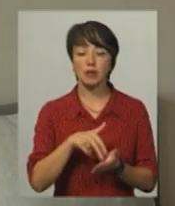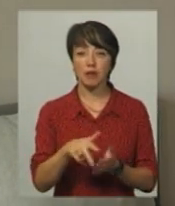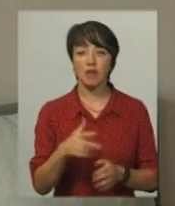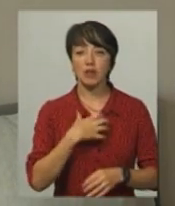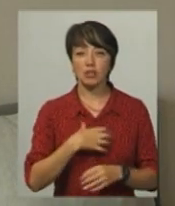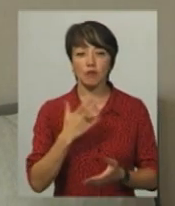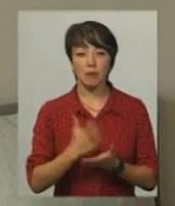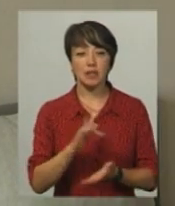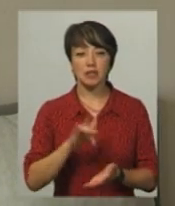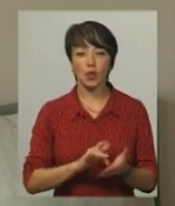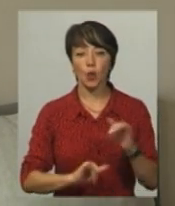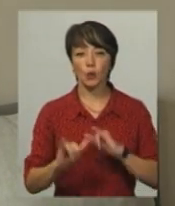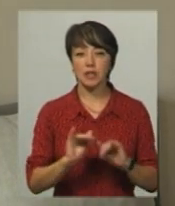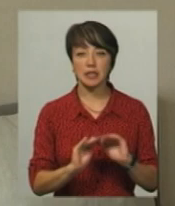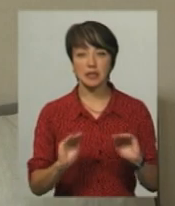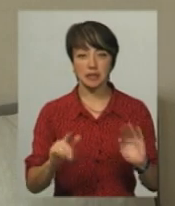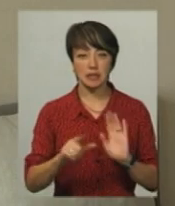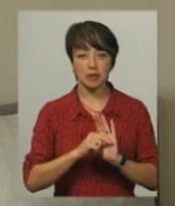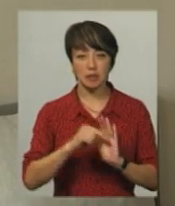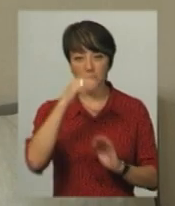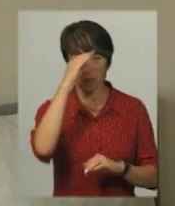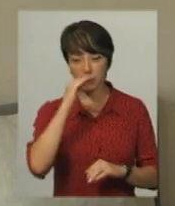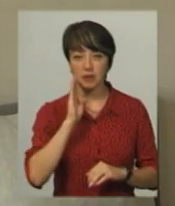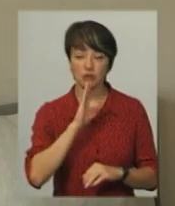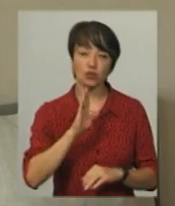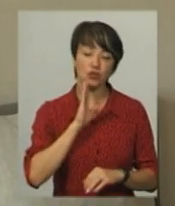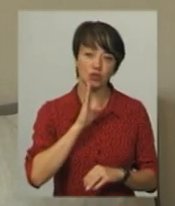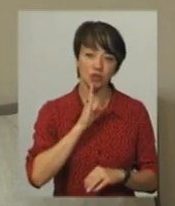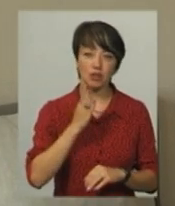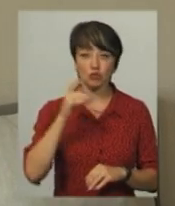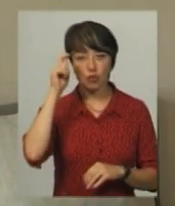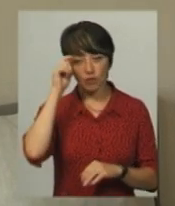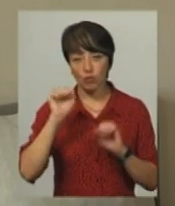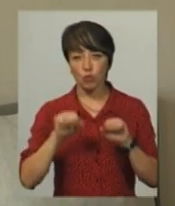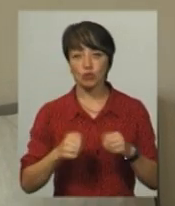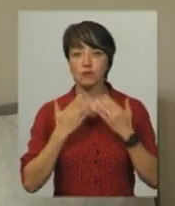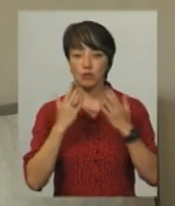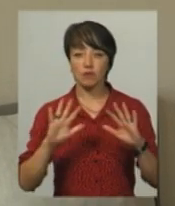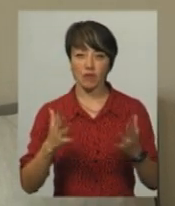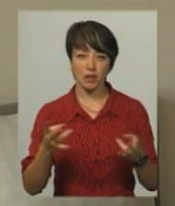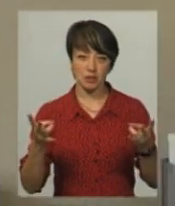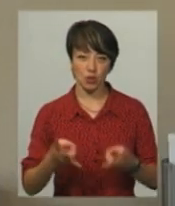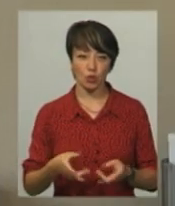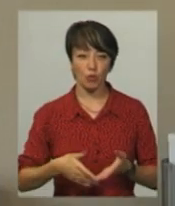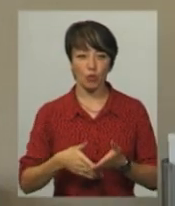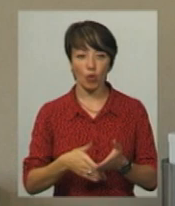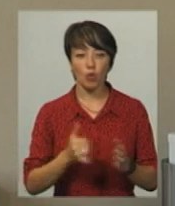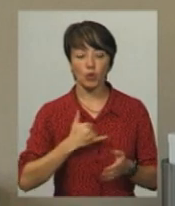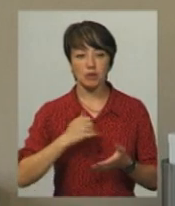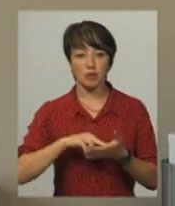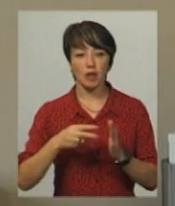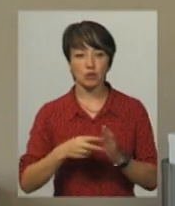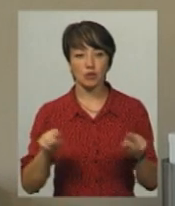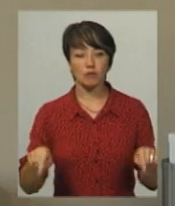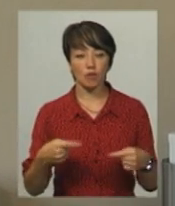мати центр, куди дітки і батьки, чи це жінка, чи це чоловік, можуть звернутися у разі допомоги. У нас планується